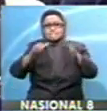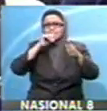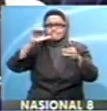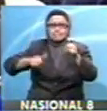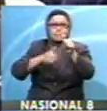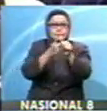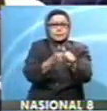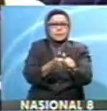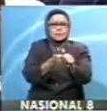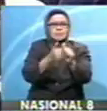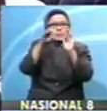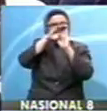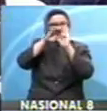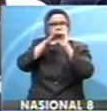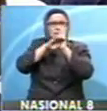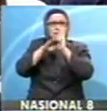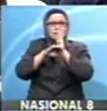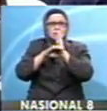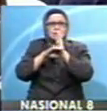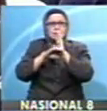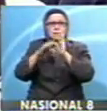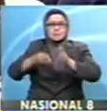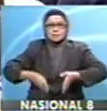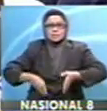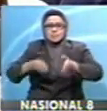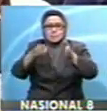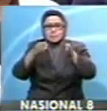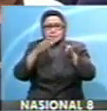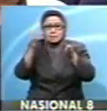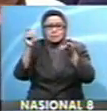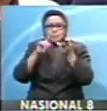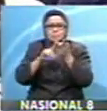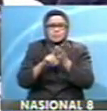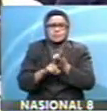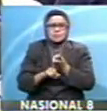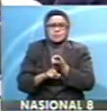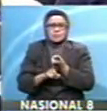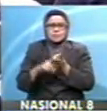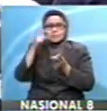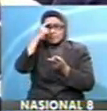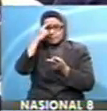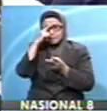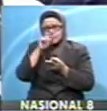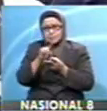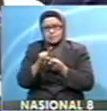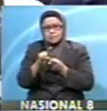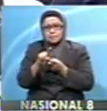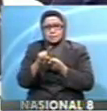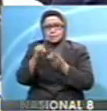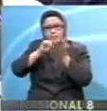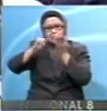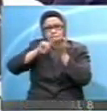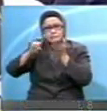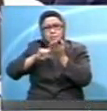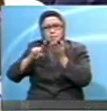mematuhi peraturan jalan raya dan untuk memeriksa